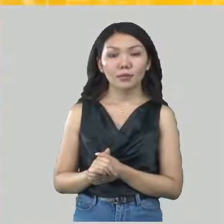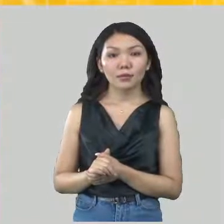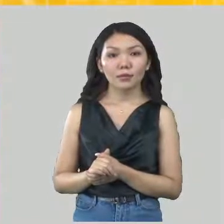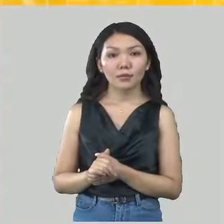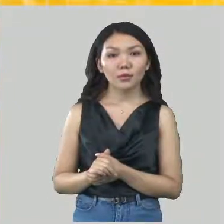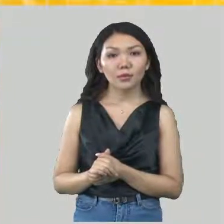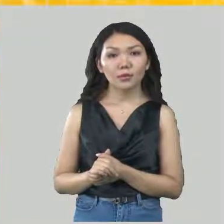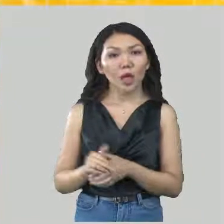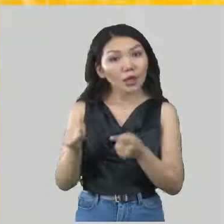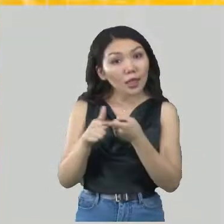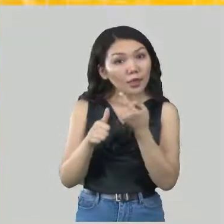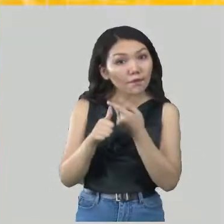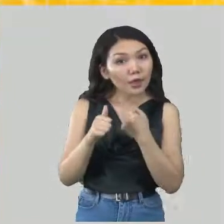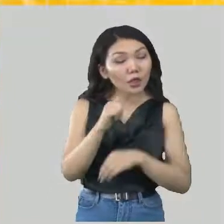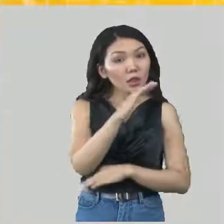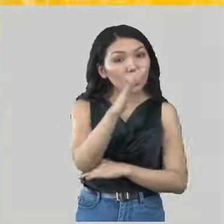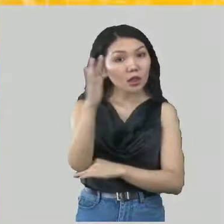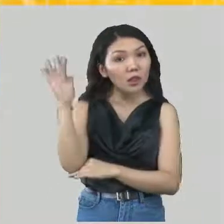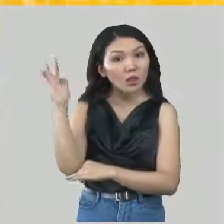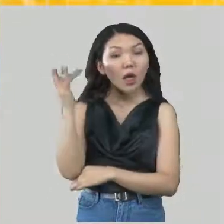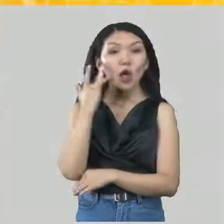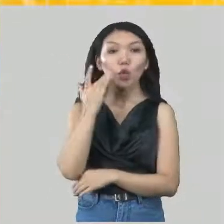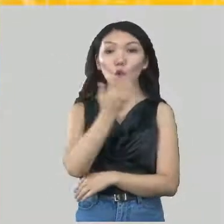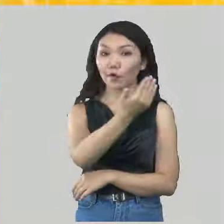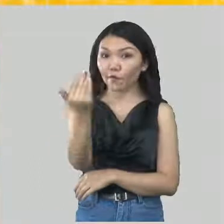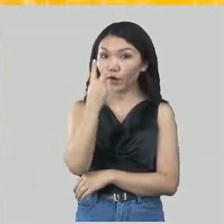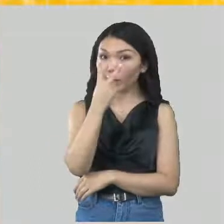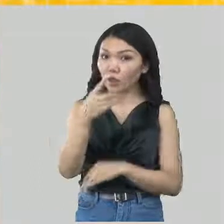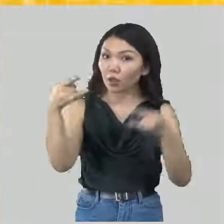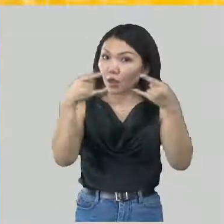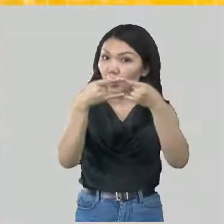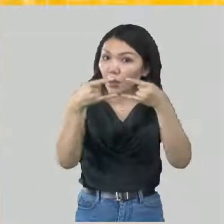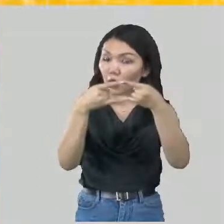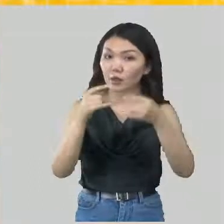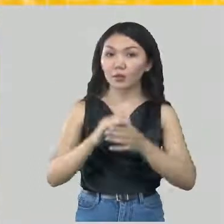встретить? Назовите деревья, которые вы видите на экране.